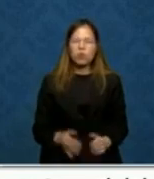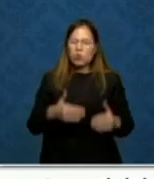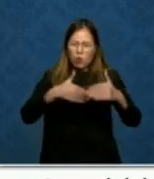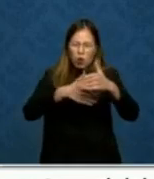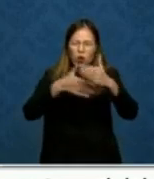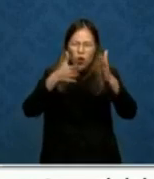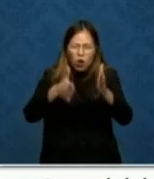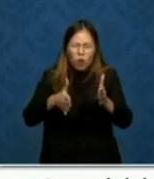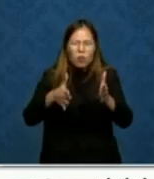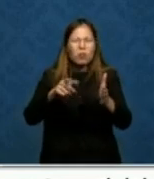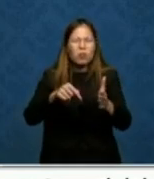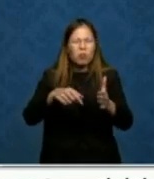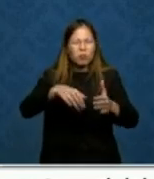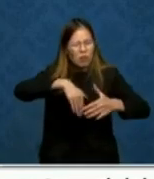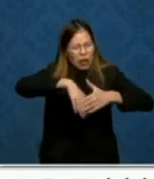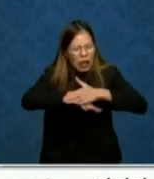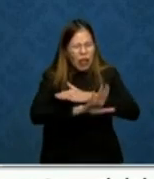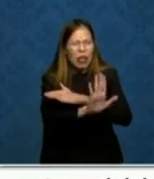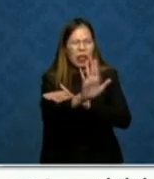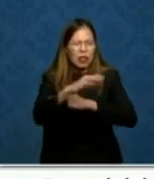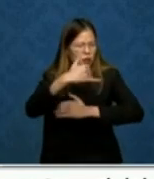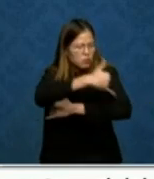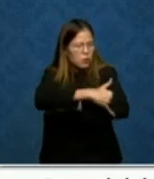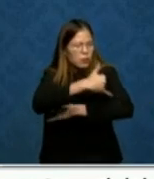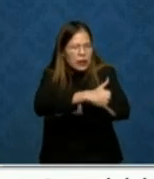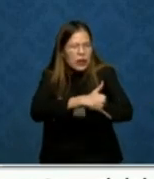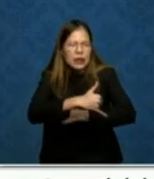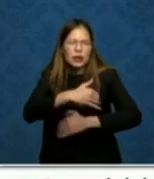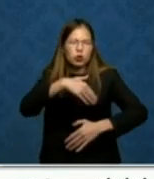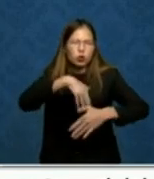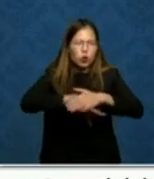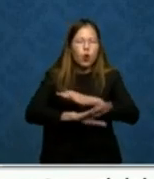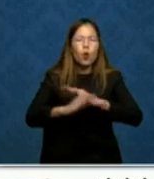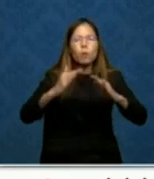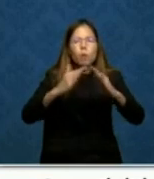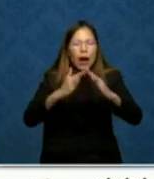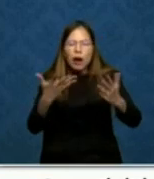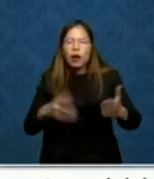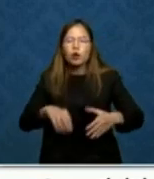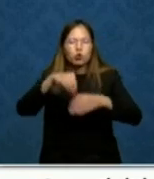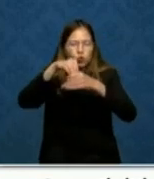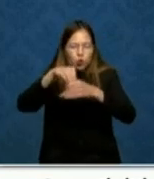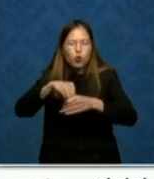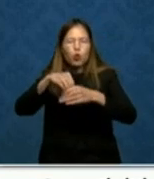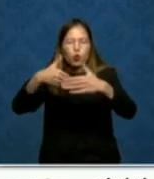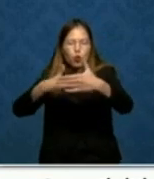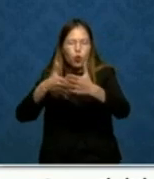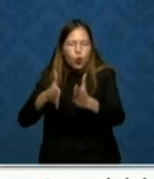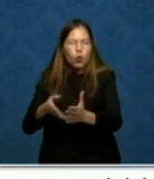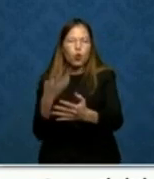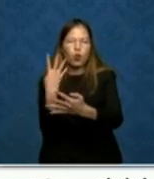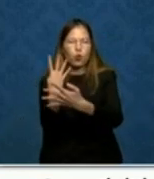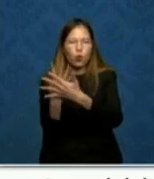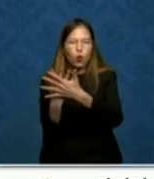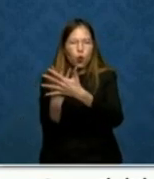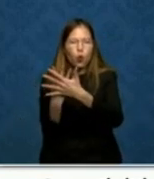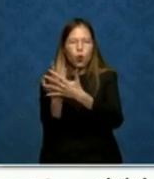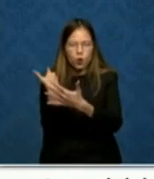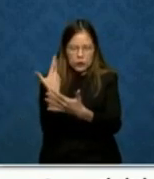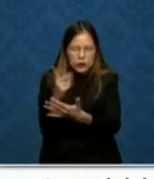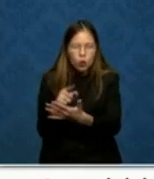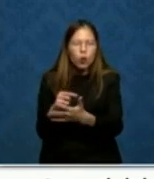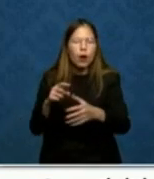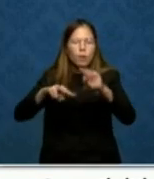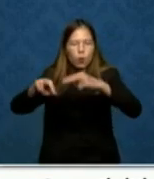ยมเขาจะหนีแบบเราออกไปนอกประเทศออกไปนอกบ้านก็ทำไม่ได้ครับเขาต้องอยู่แต่เพียงแต่นั้นเพราะฉะนั้นเขาต้องได้รับความคุ้มคร